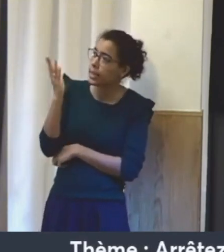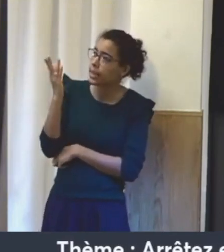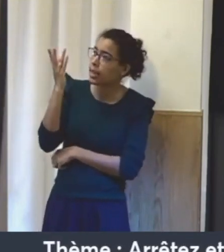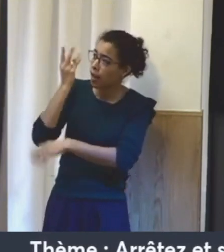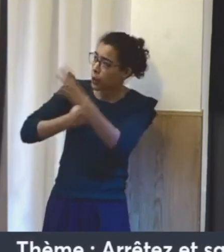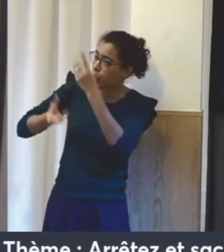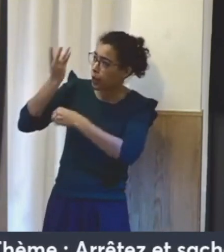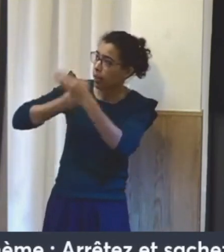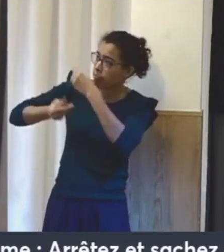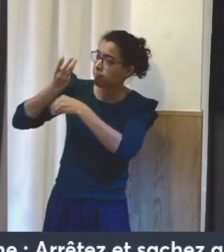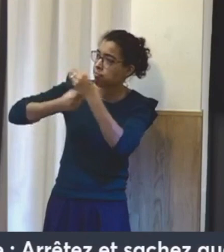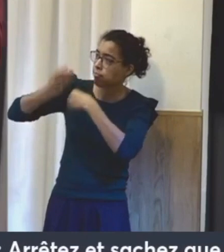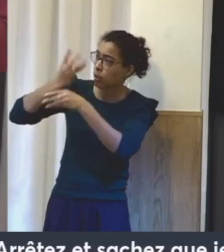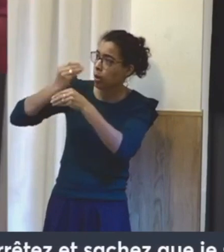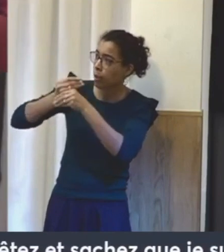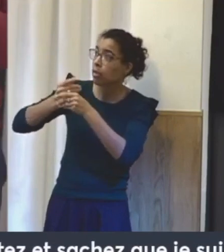notre devenir avec lui.